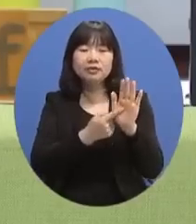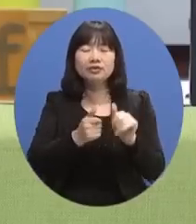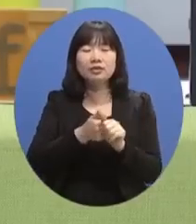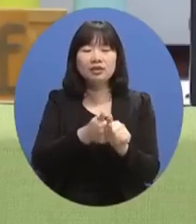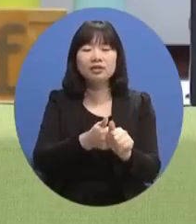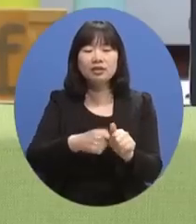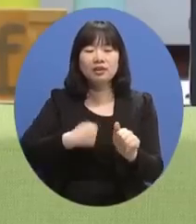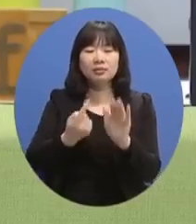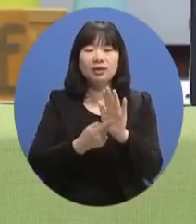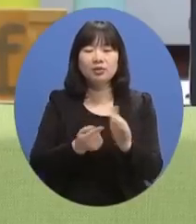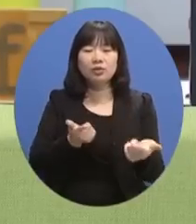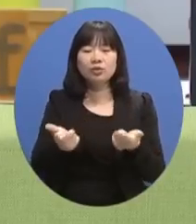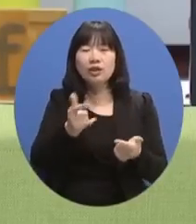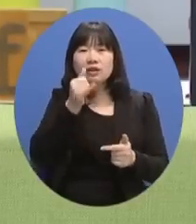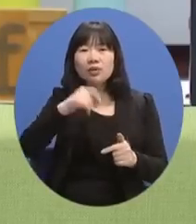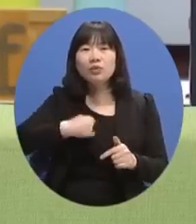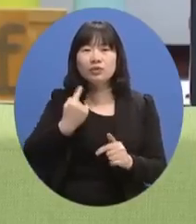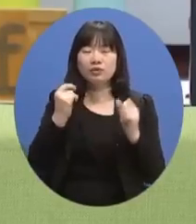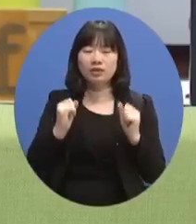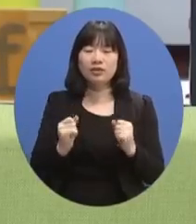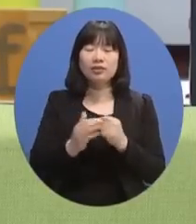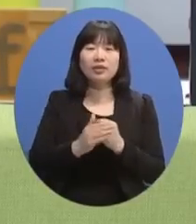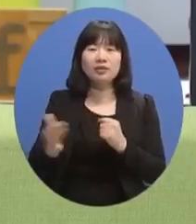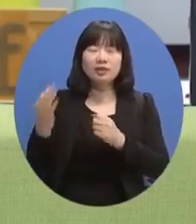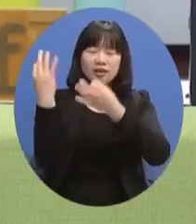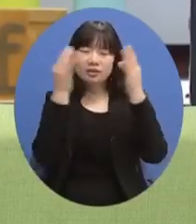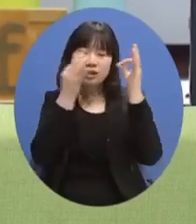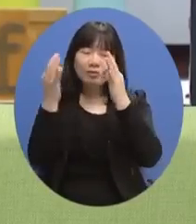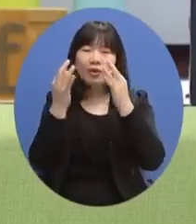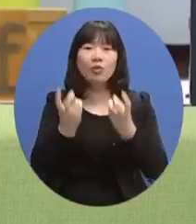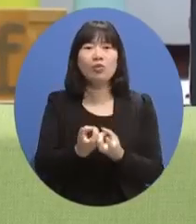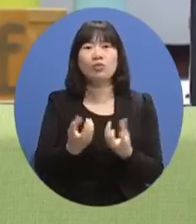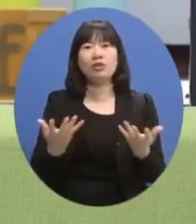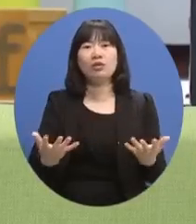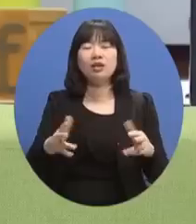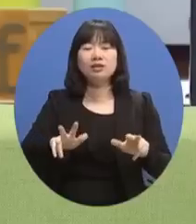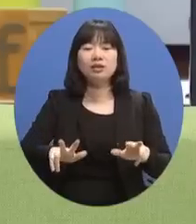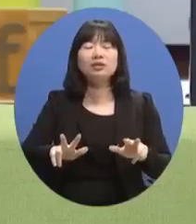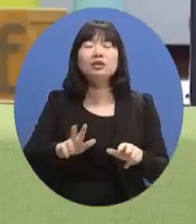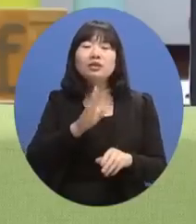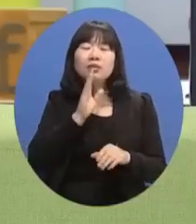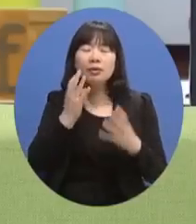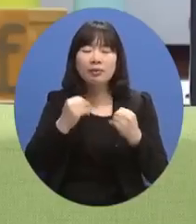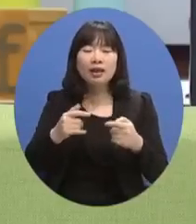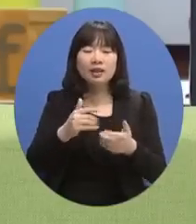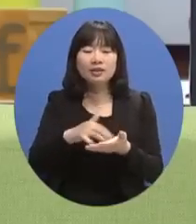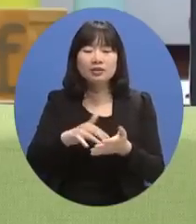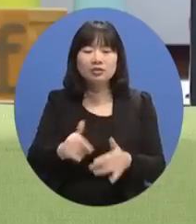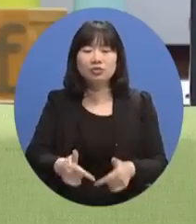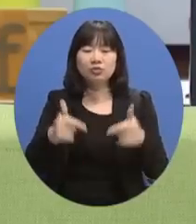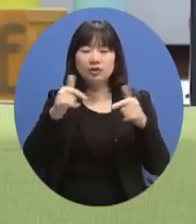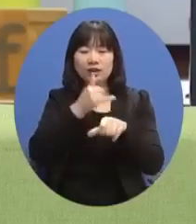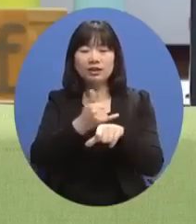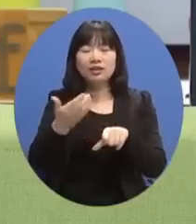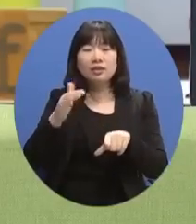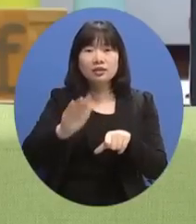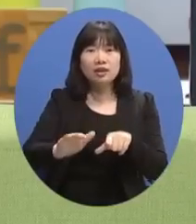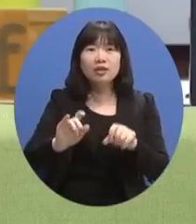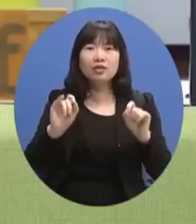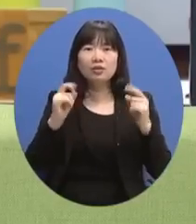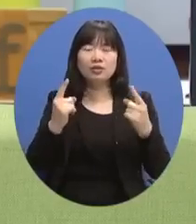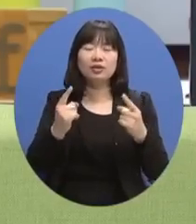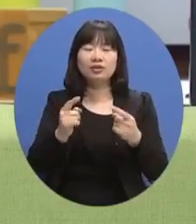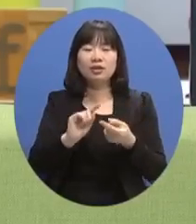해야 되는데 자기 혼자 하니까 산만하기 이를 데 없는 아이들이 요즘 정말 많은데 저런 것들이 저런 동시적